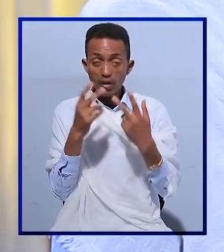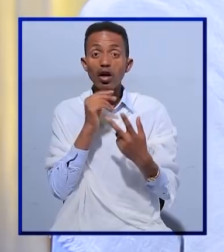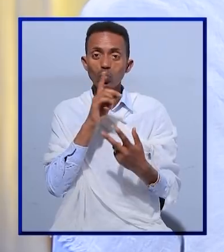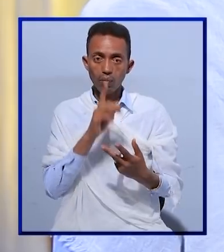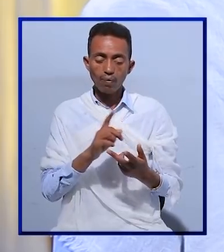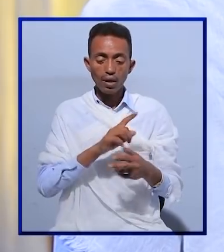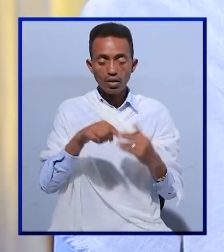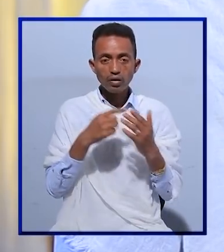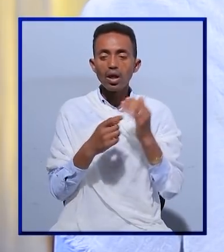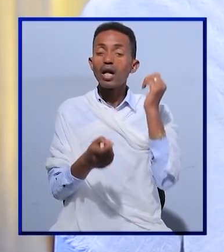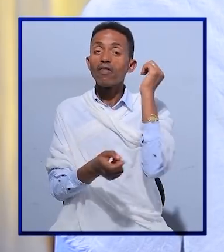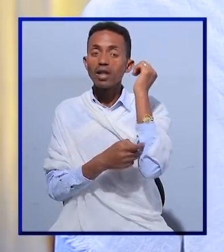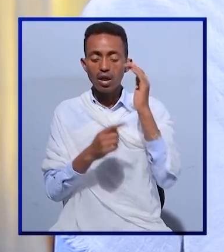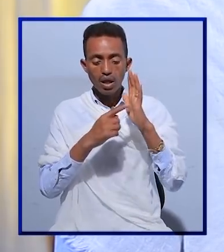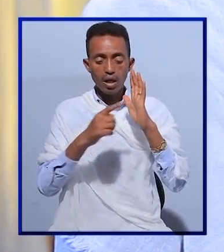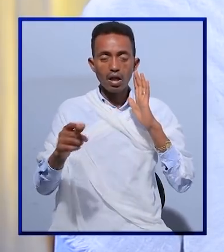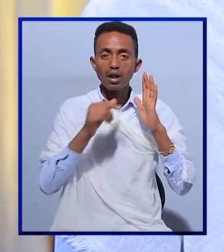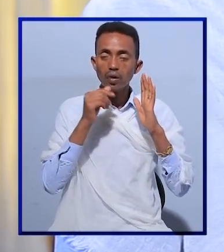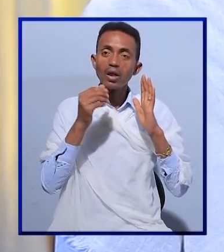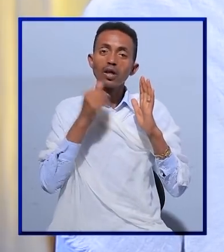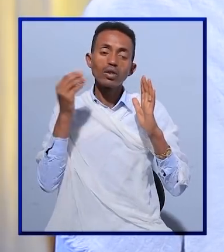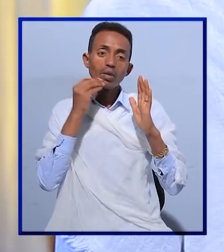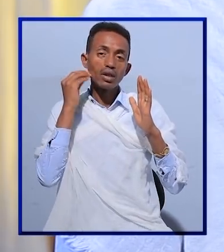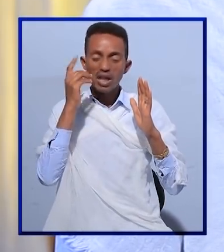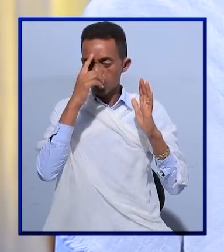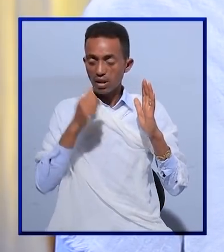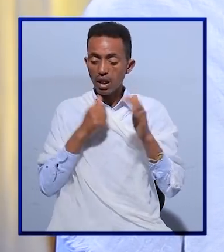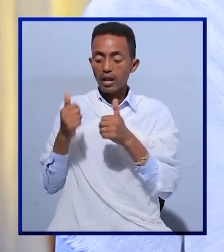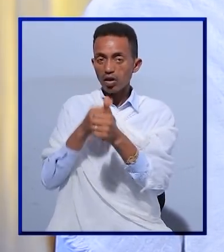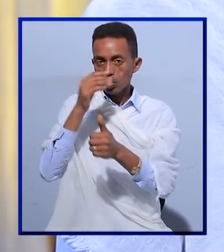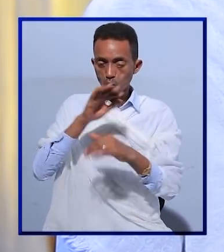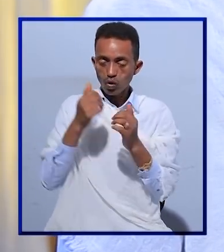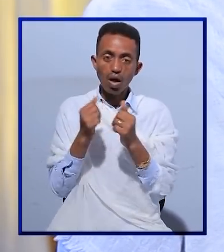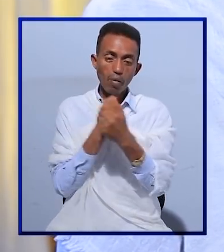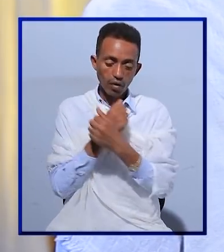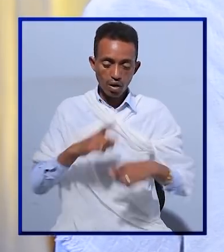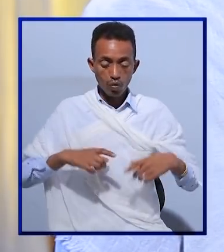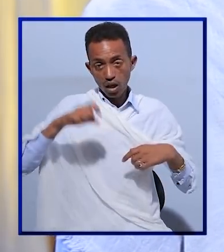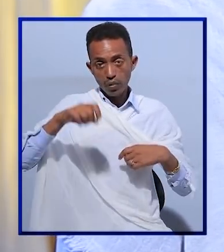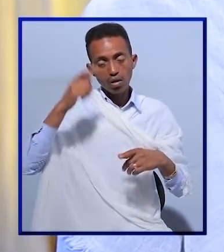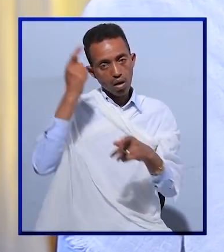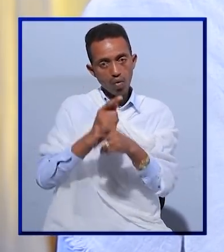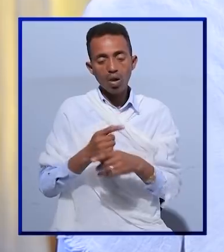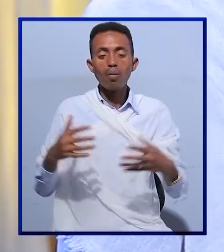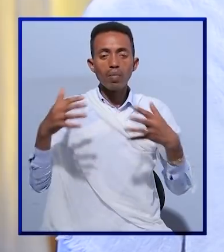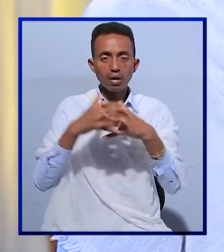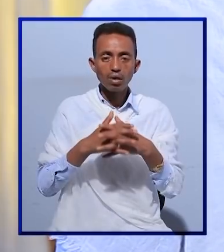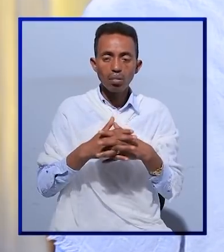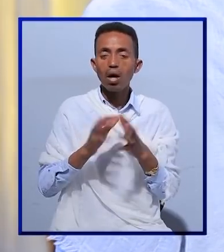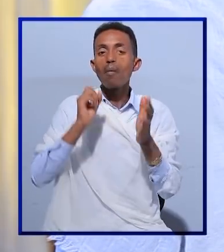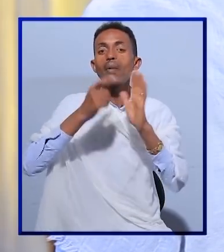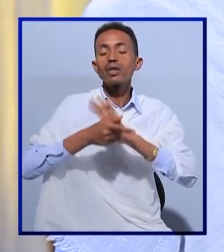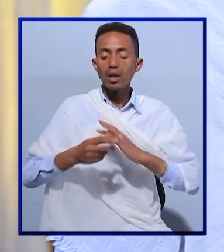አለመታየቱ ይመስለኛል። እና ለፈተና እንዳንዳረግ ከሌሎች ቤተ እምነት ተከታይ ሰዎች ጋራ በፍቅር መኖር አለብን።